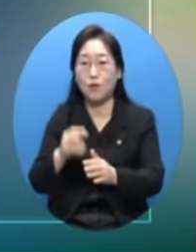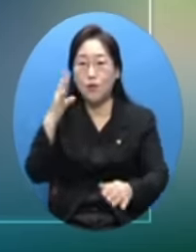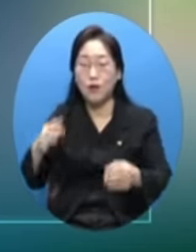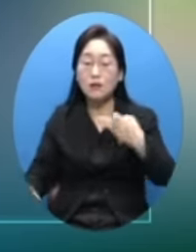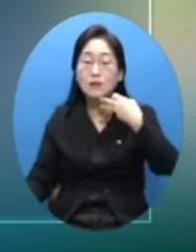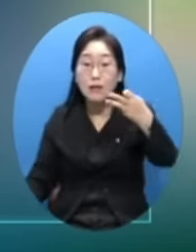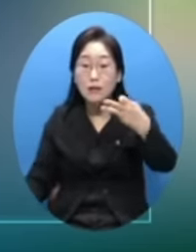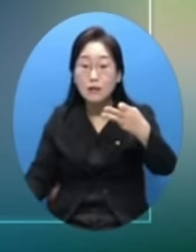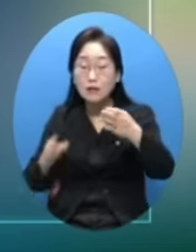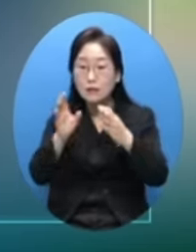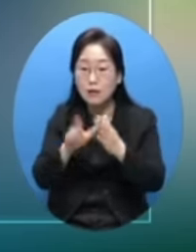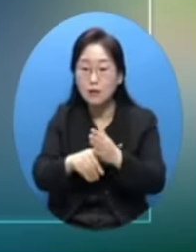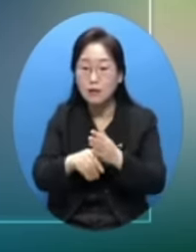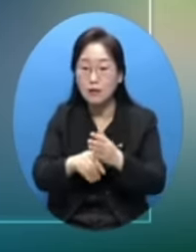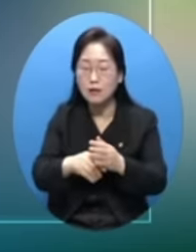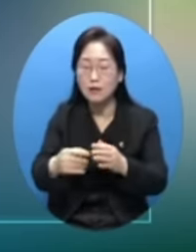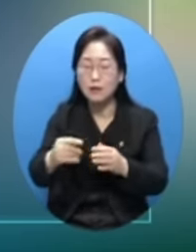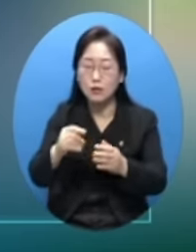설교하셨습니다